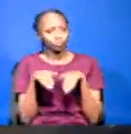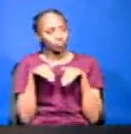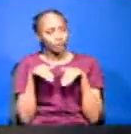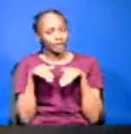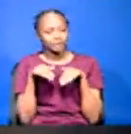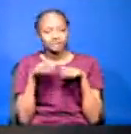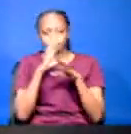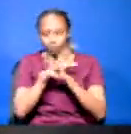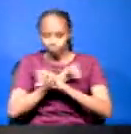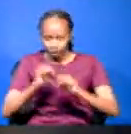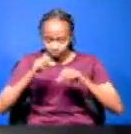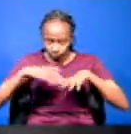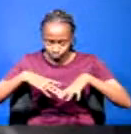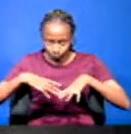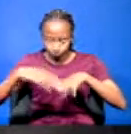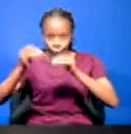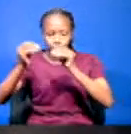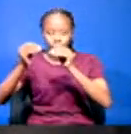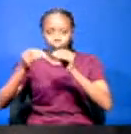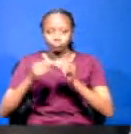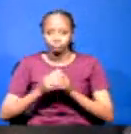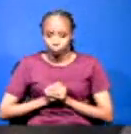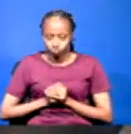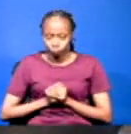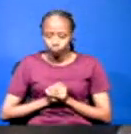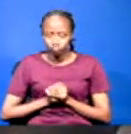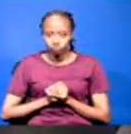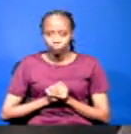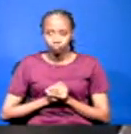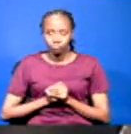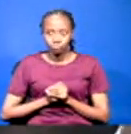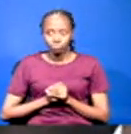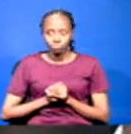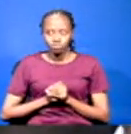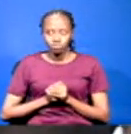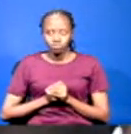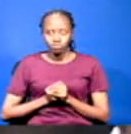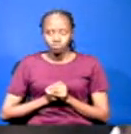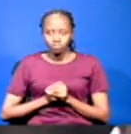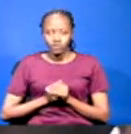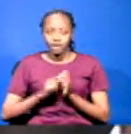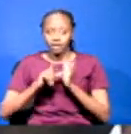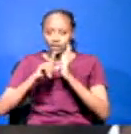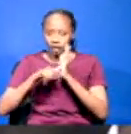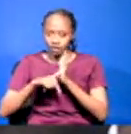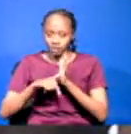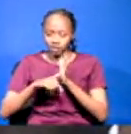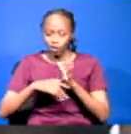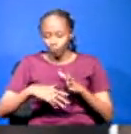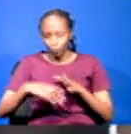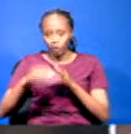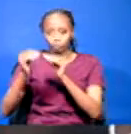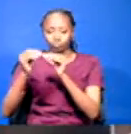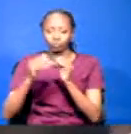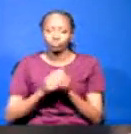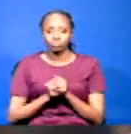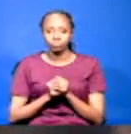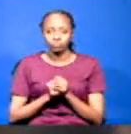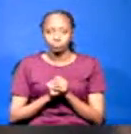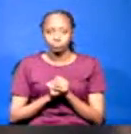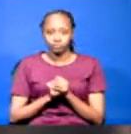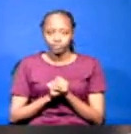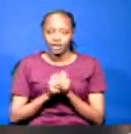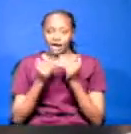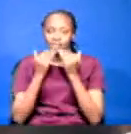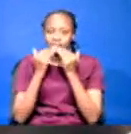tukiwa tumesimama ili mheshimiwa rais aweze kuondoka kwa hiari alafu baadaye tutaelekezwa.